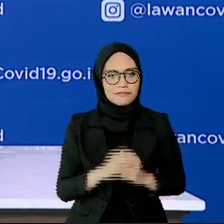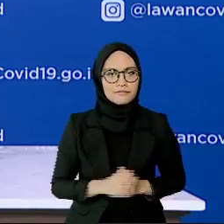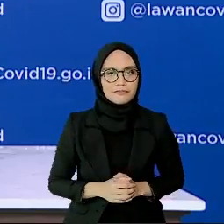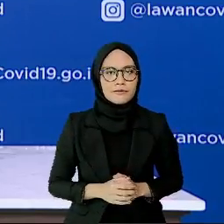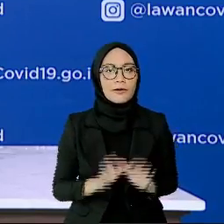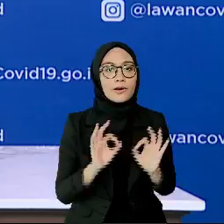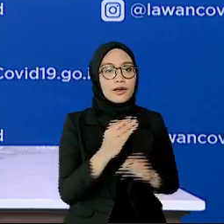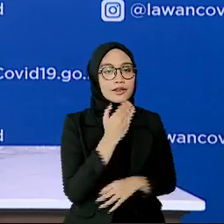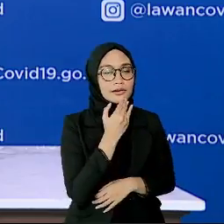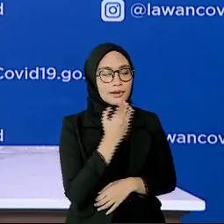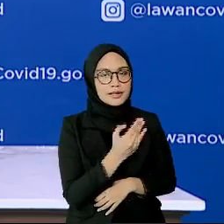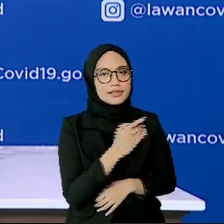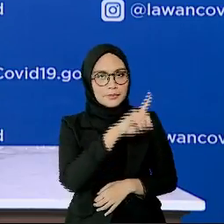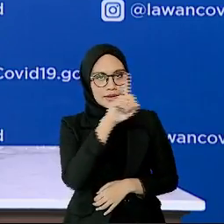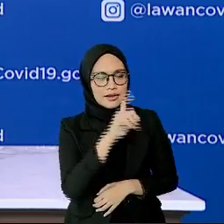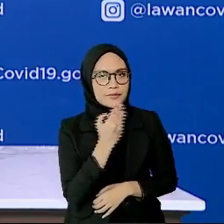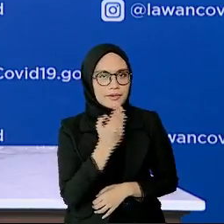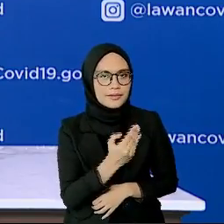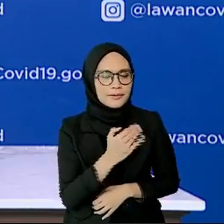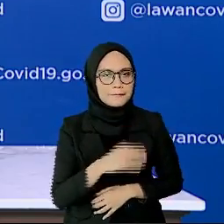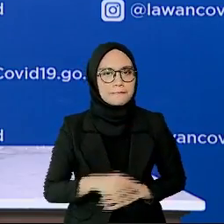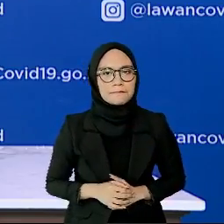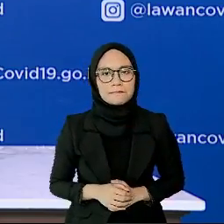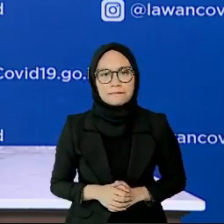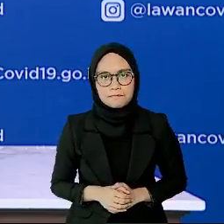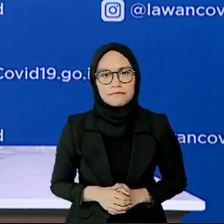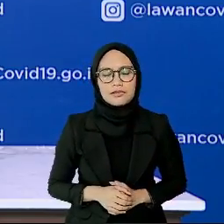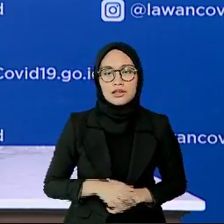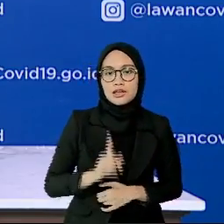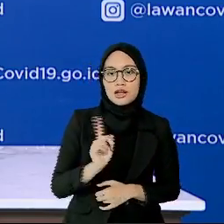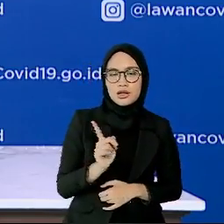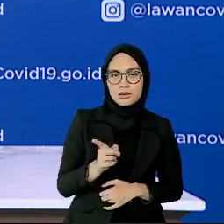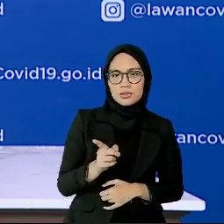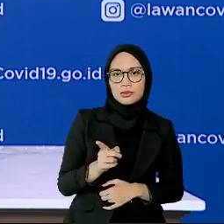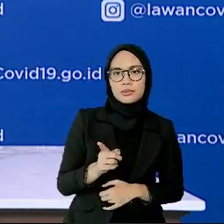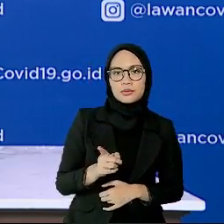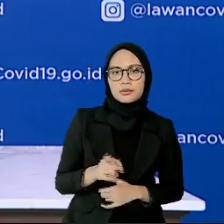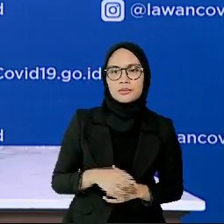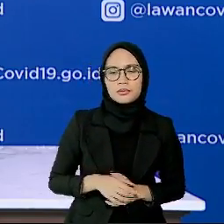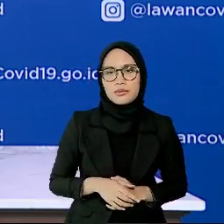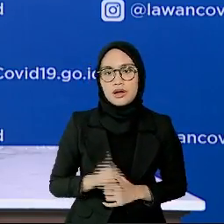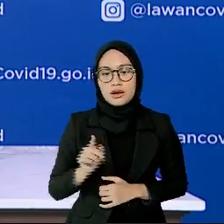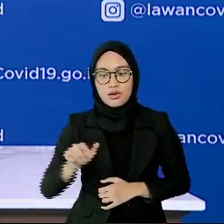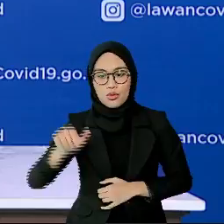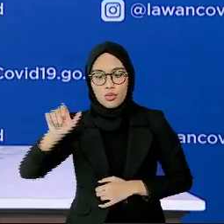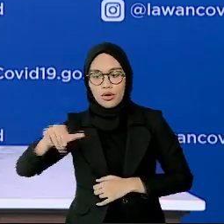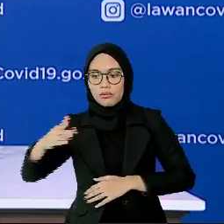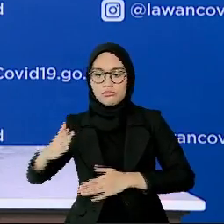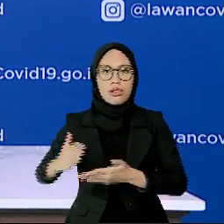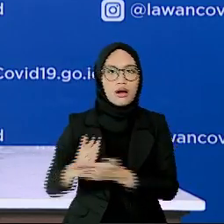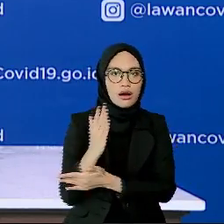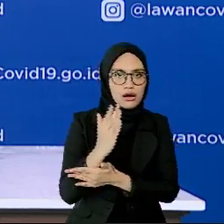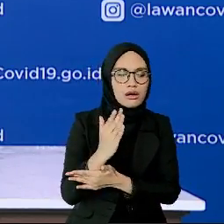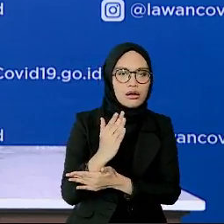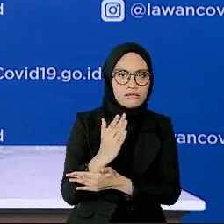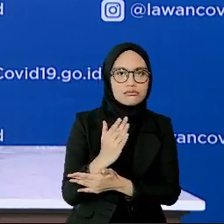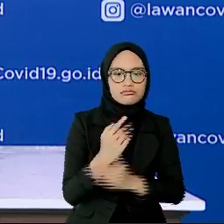dan tirto.id. Jika ada pihak-pihak yang tidak mengindahkan himbauan untuk